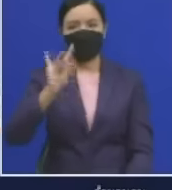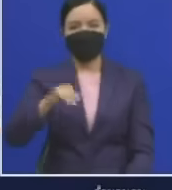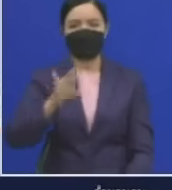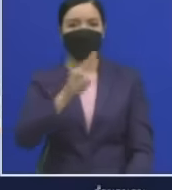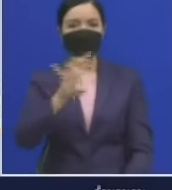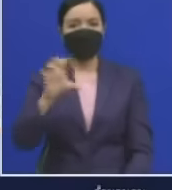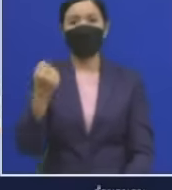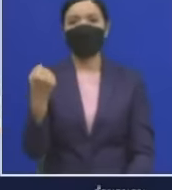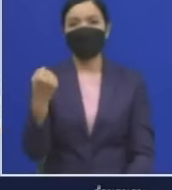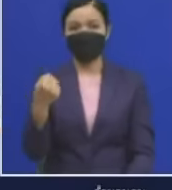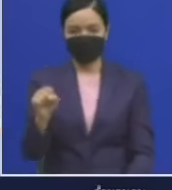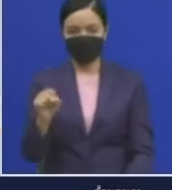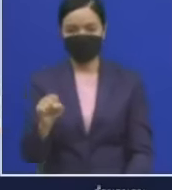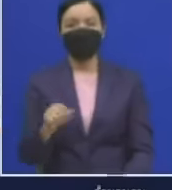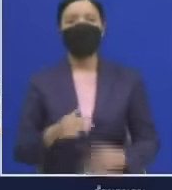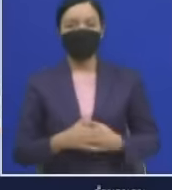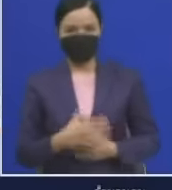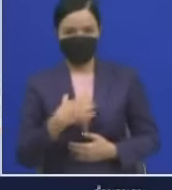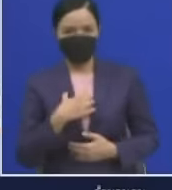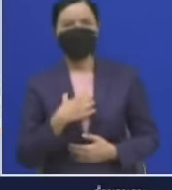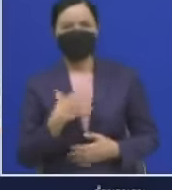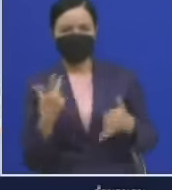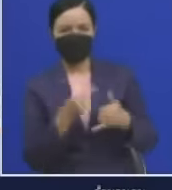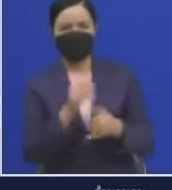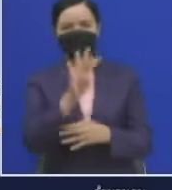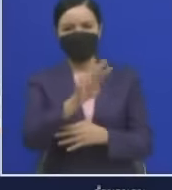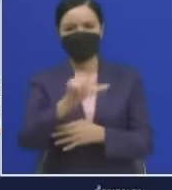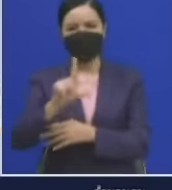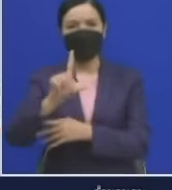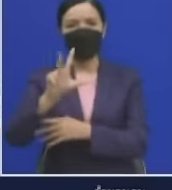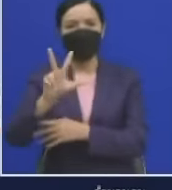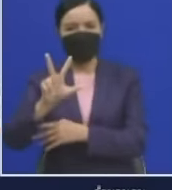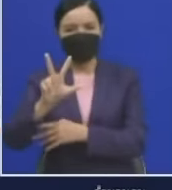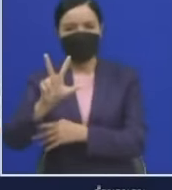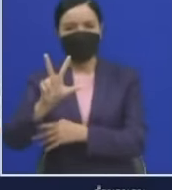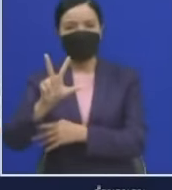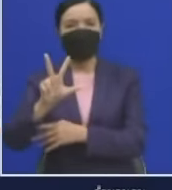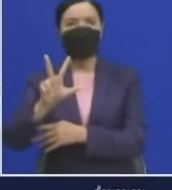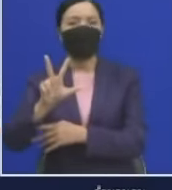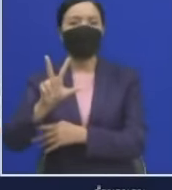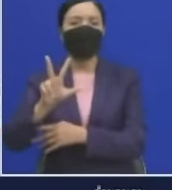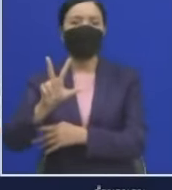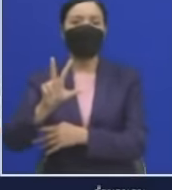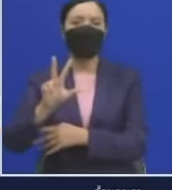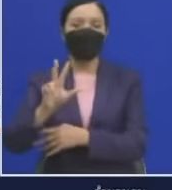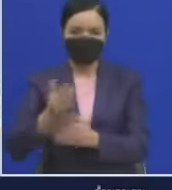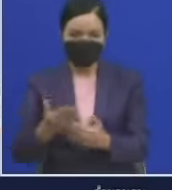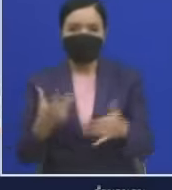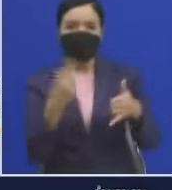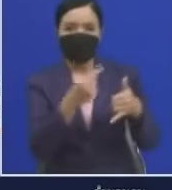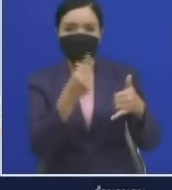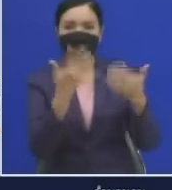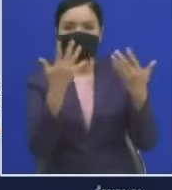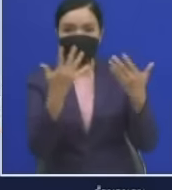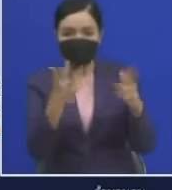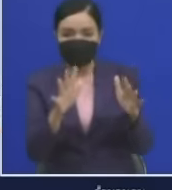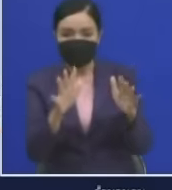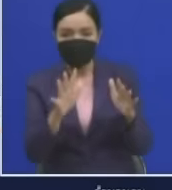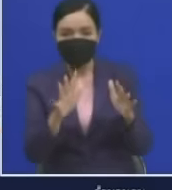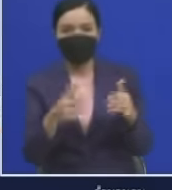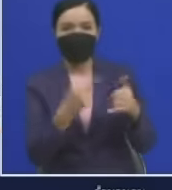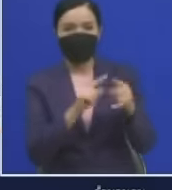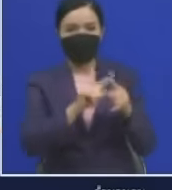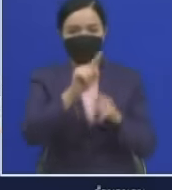5,148,710 คนแจ้งความประสงค์จะฉีดเนี่ย4ล้าน3ตอนนี้ฉีดไปแล้วนะฮะฉีดไปแล้วเนี่ยเข็ม